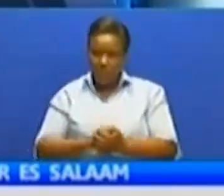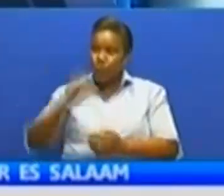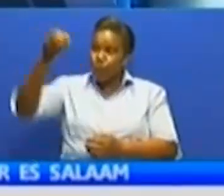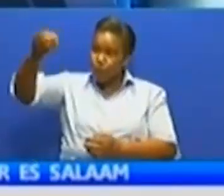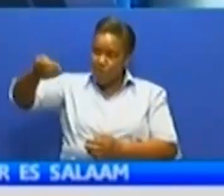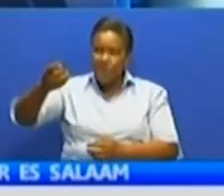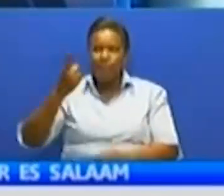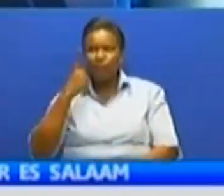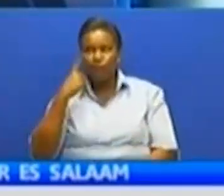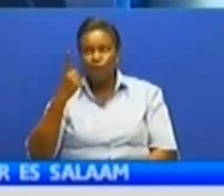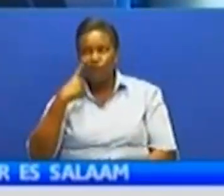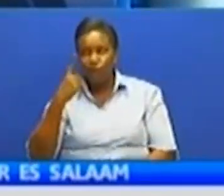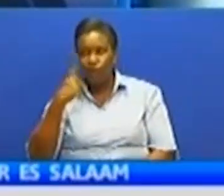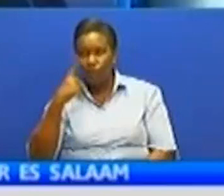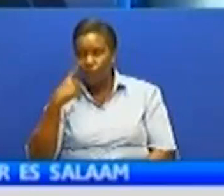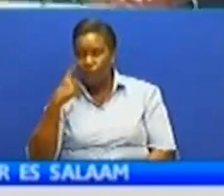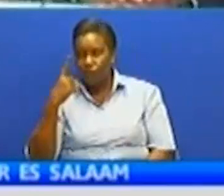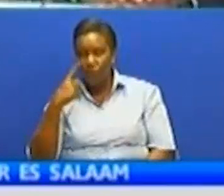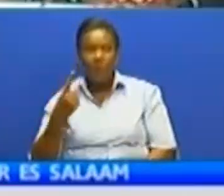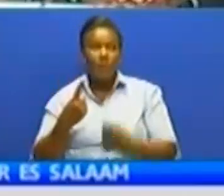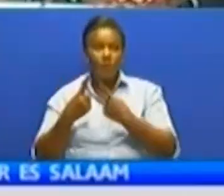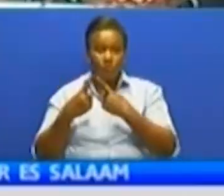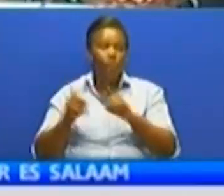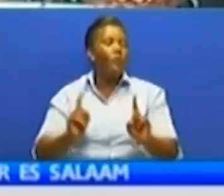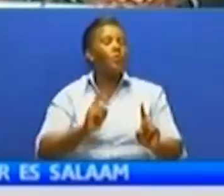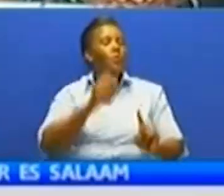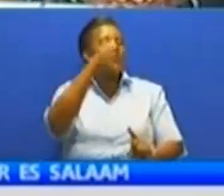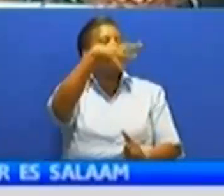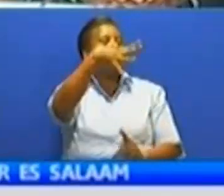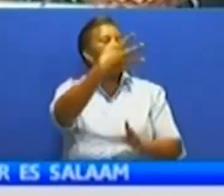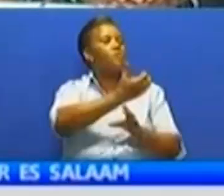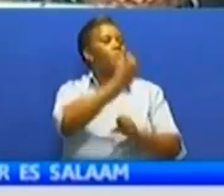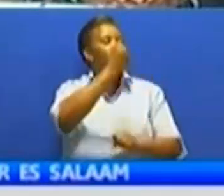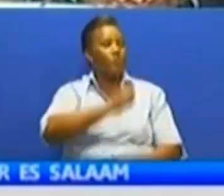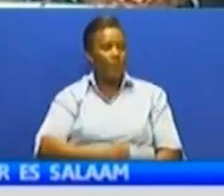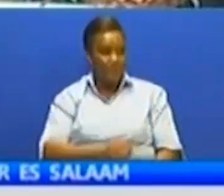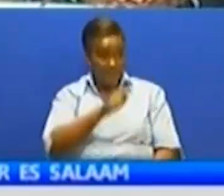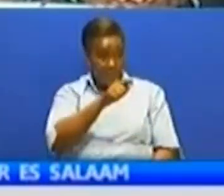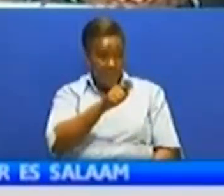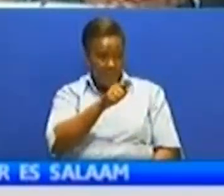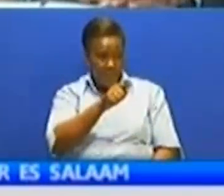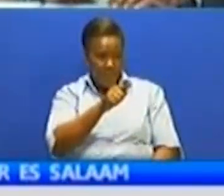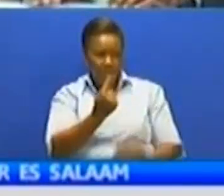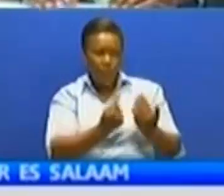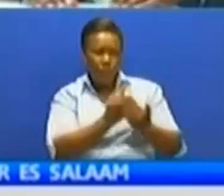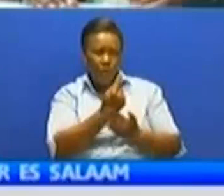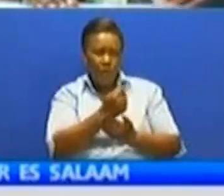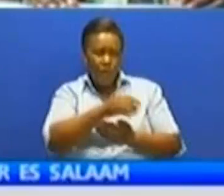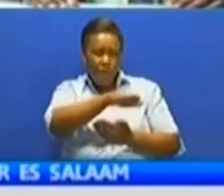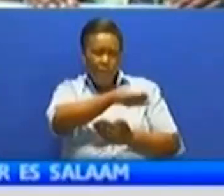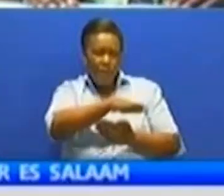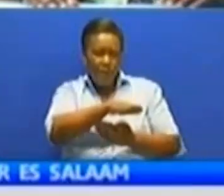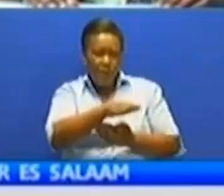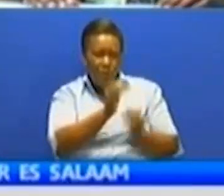wanauona. Aha. Na tofauti na kupatwa kwa jua. Mm. Ile inatokea katika eneo dogo sana, katika kilomita 100